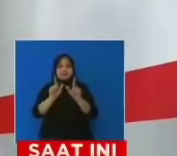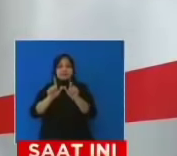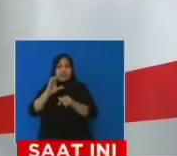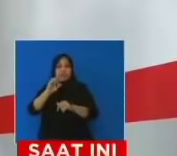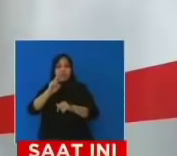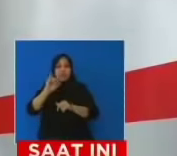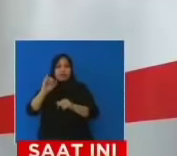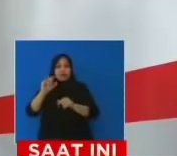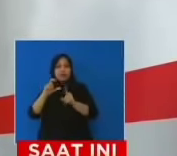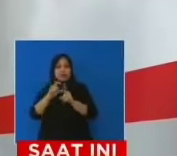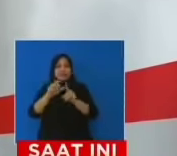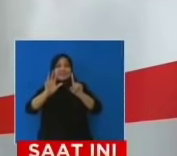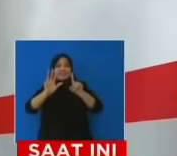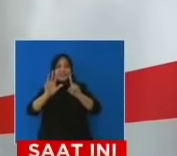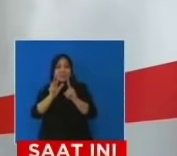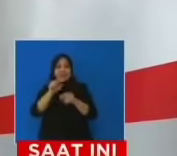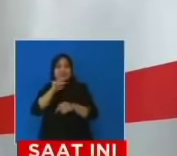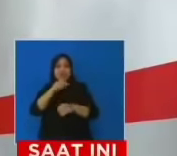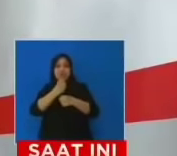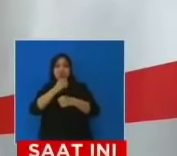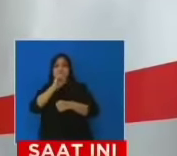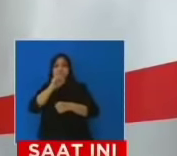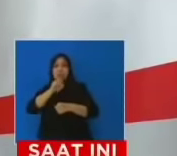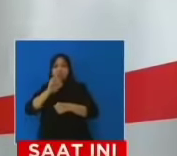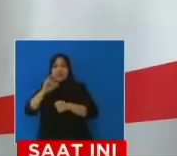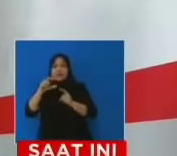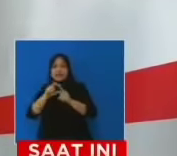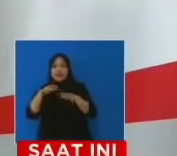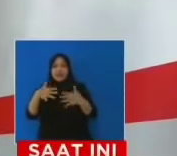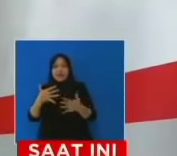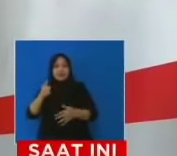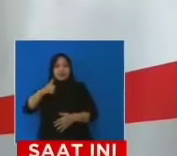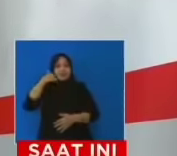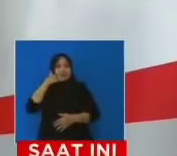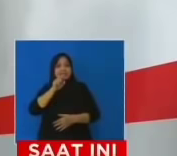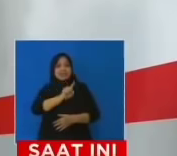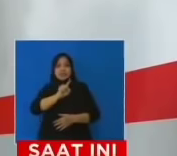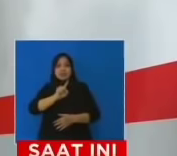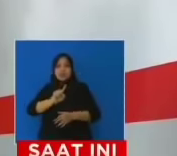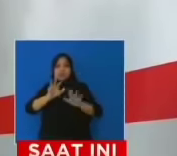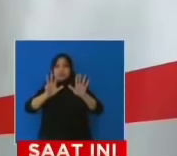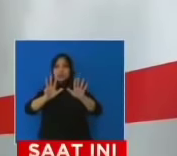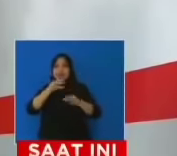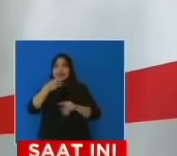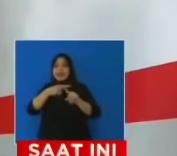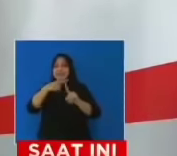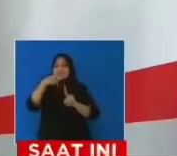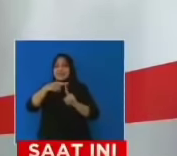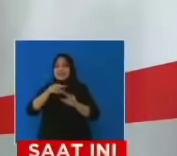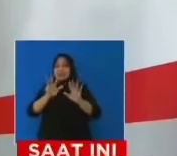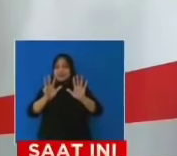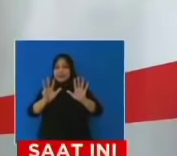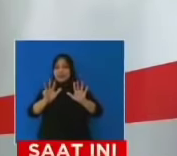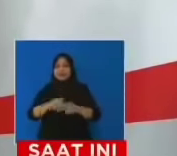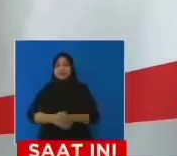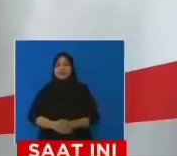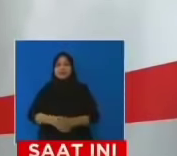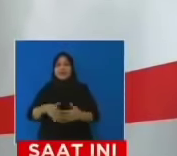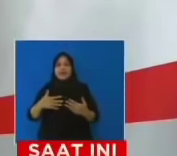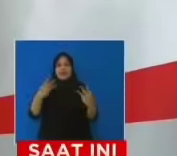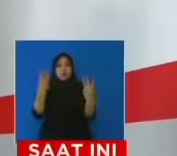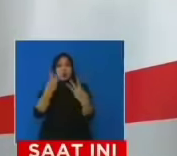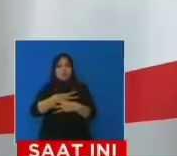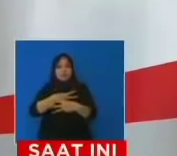covid19.go.id atau menghubungi hotline di 119 extension 9 ada